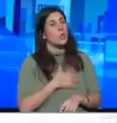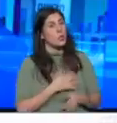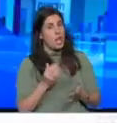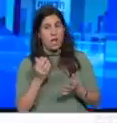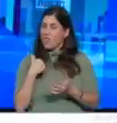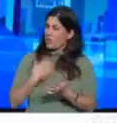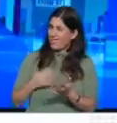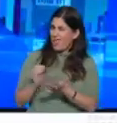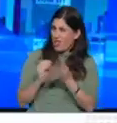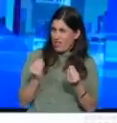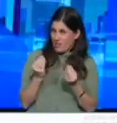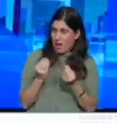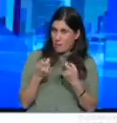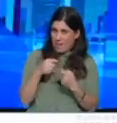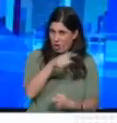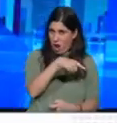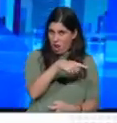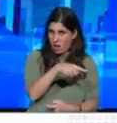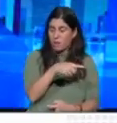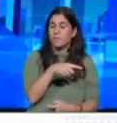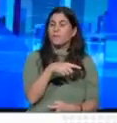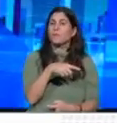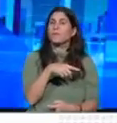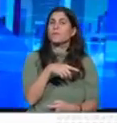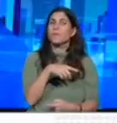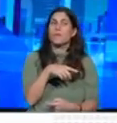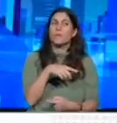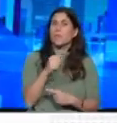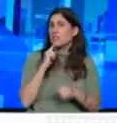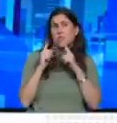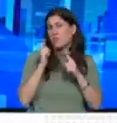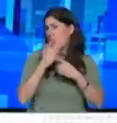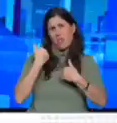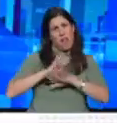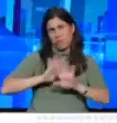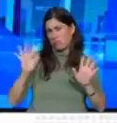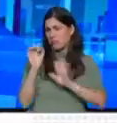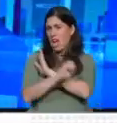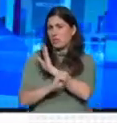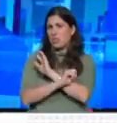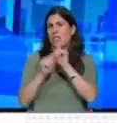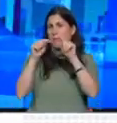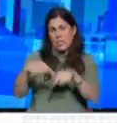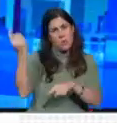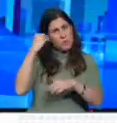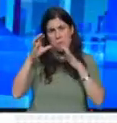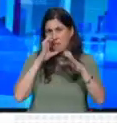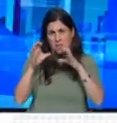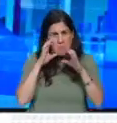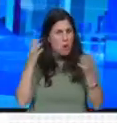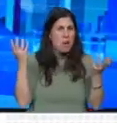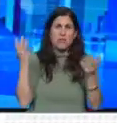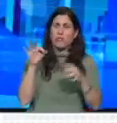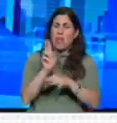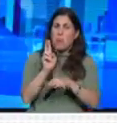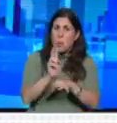בנוגע לדברים של שתיכם. קודם כל, דיון לא היה פה. הסטודנטים שהגיעו לשיעור בתקשורת, במסגרת